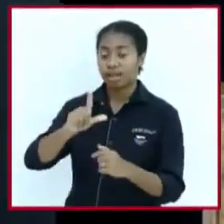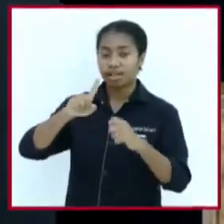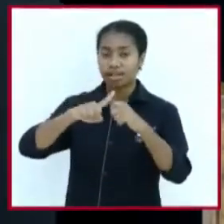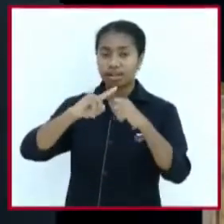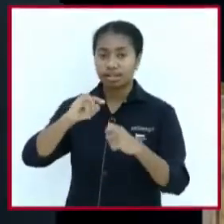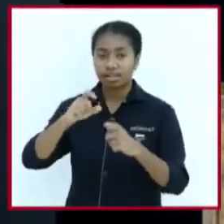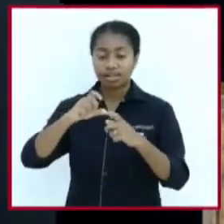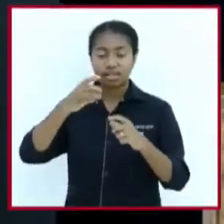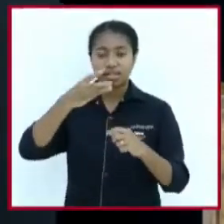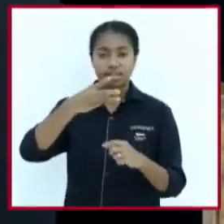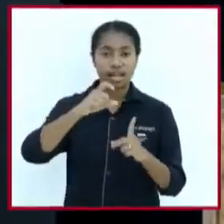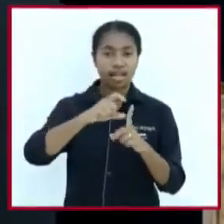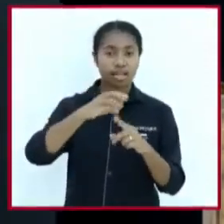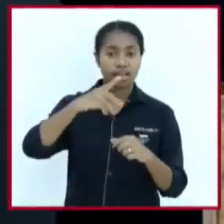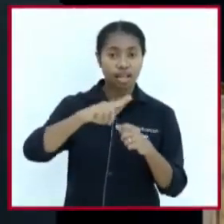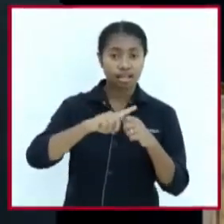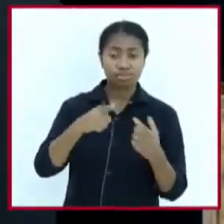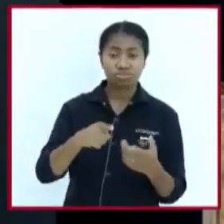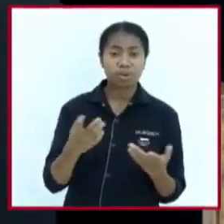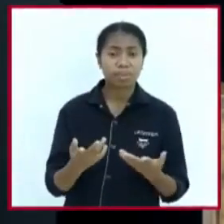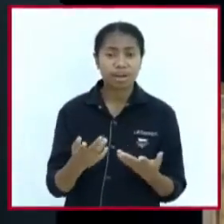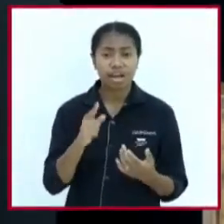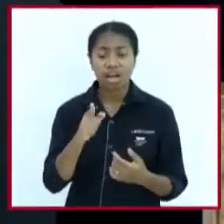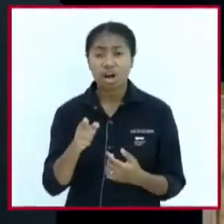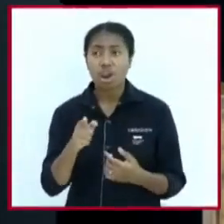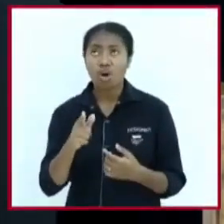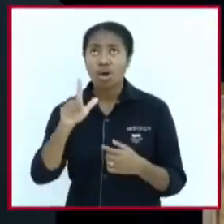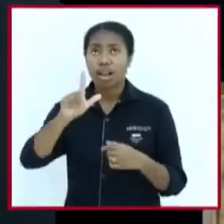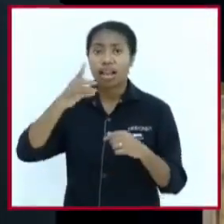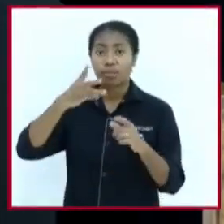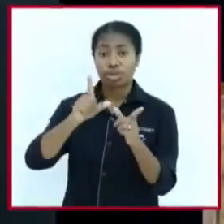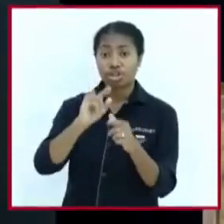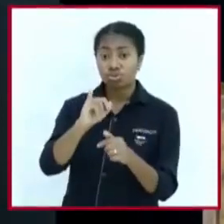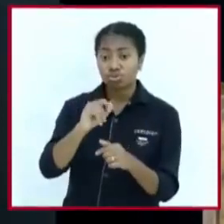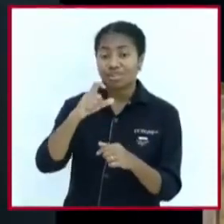ada Hai lebih cicitnya Abraham